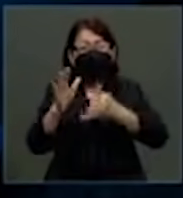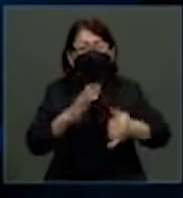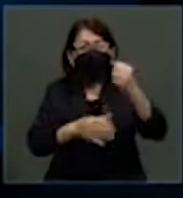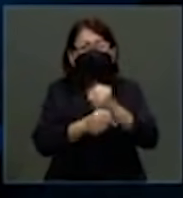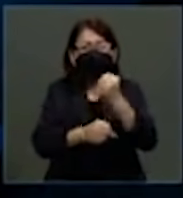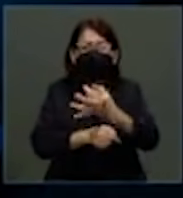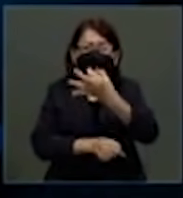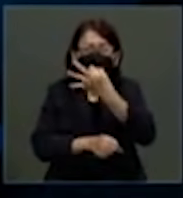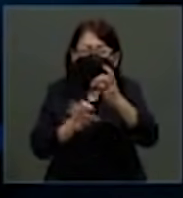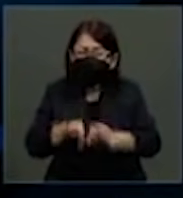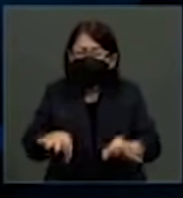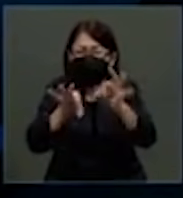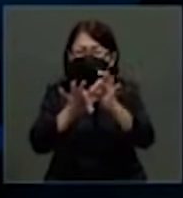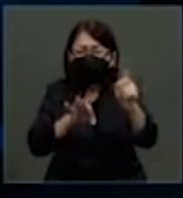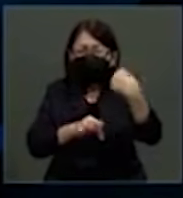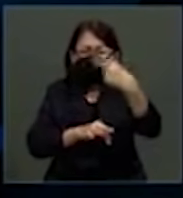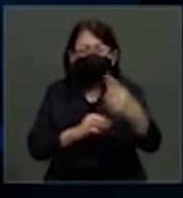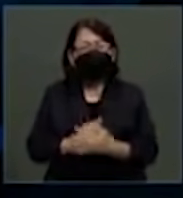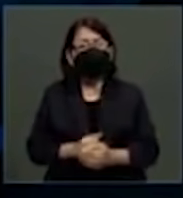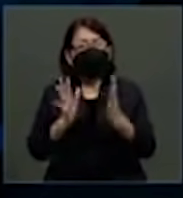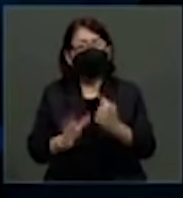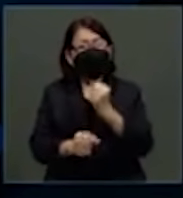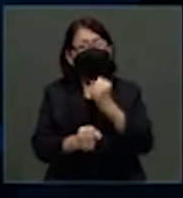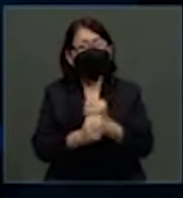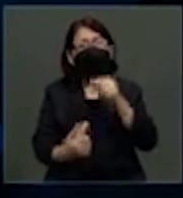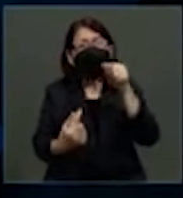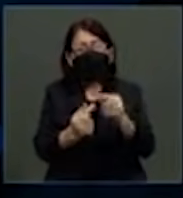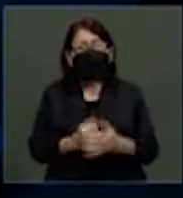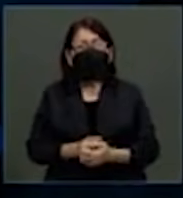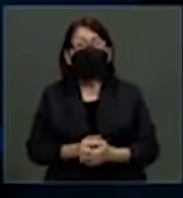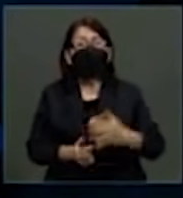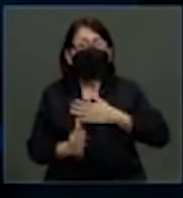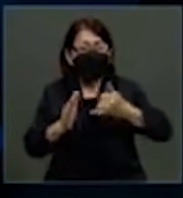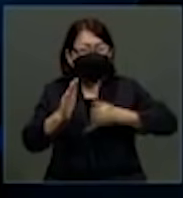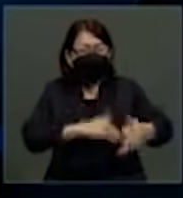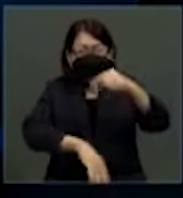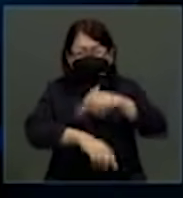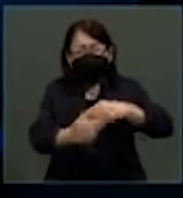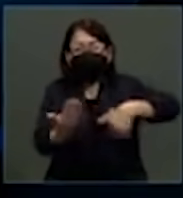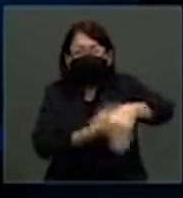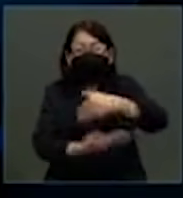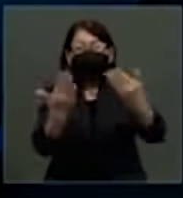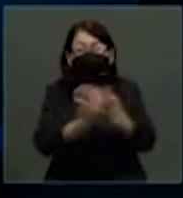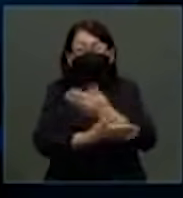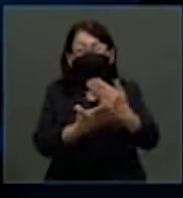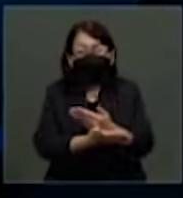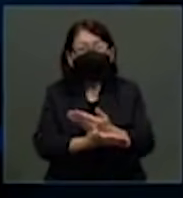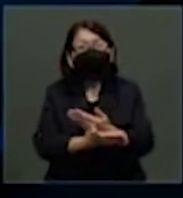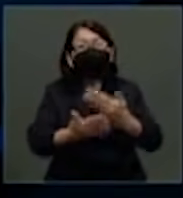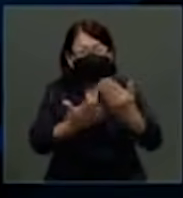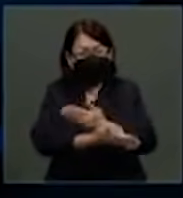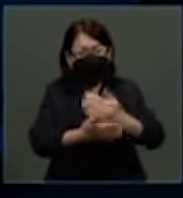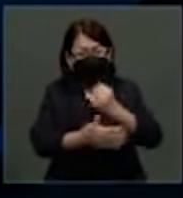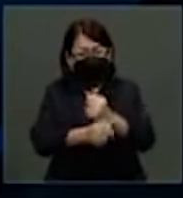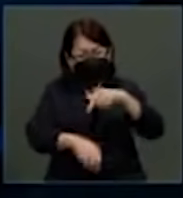ไปได้อันนี้ก็เป็นกลุ่มยกเว้นข้อที่5ครับการประกอบอาชีพที่จำเป็นได้แก่